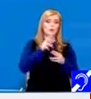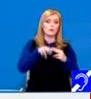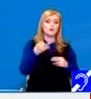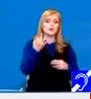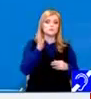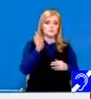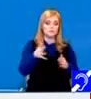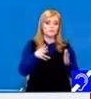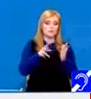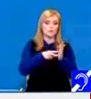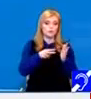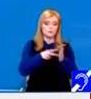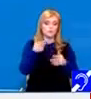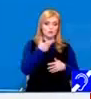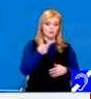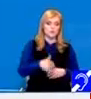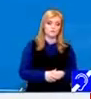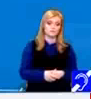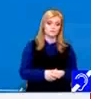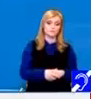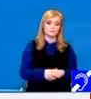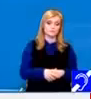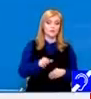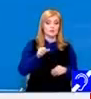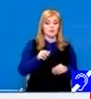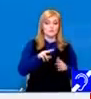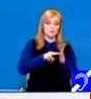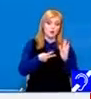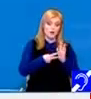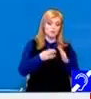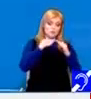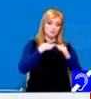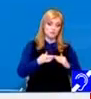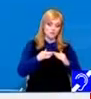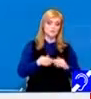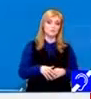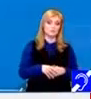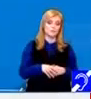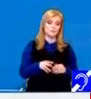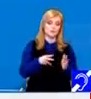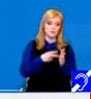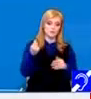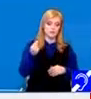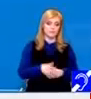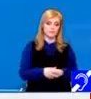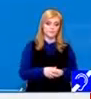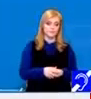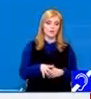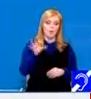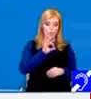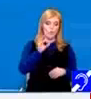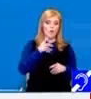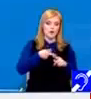În calcul este luat, evident, o micșorare acestor tarife. Asta după ce despre